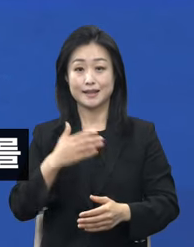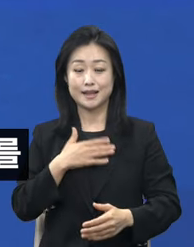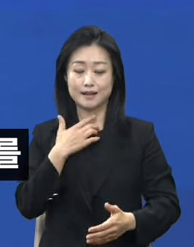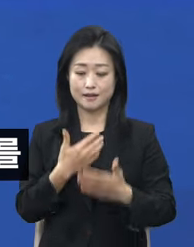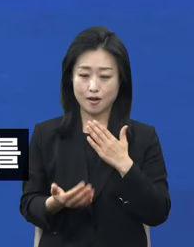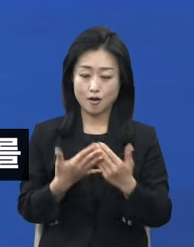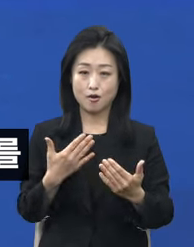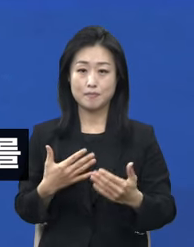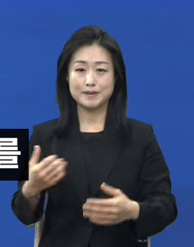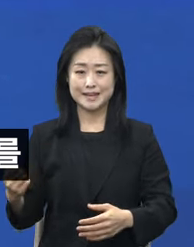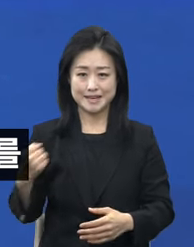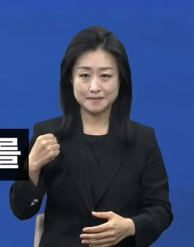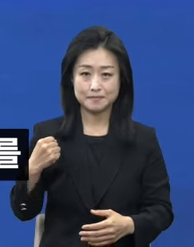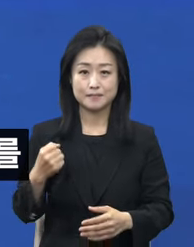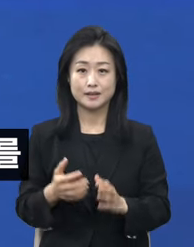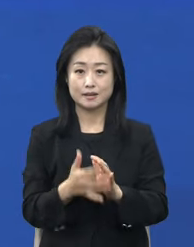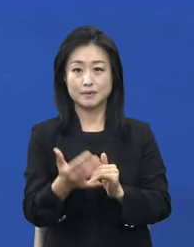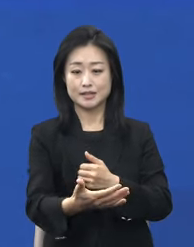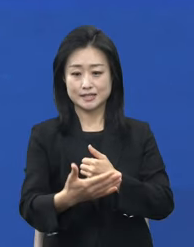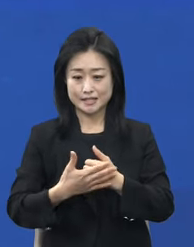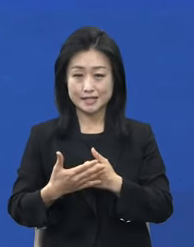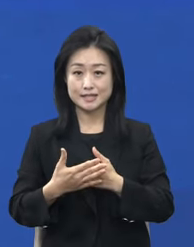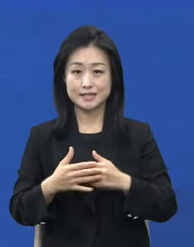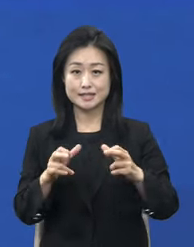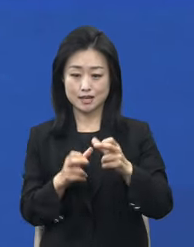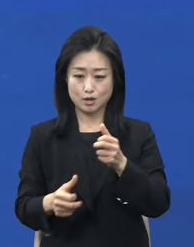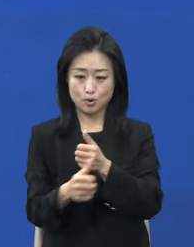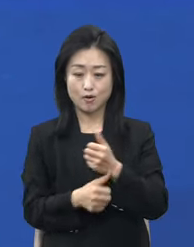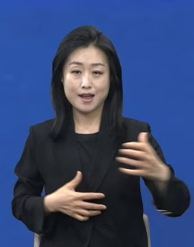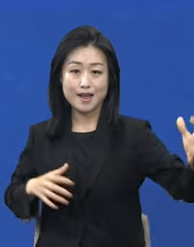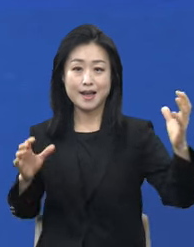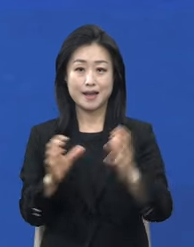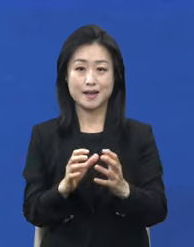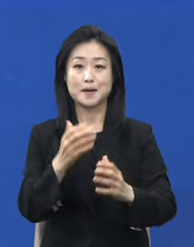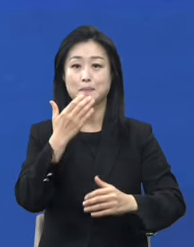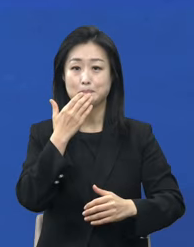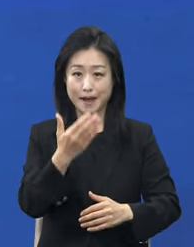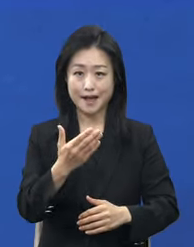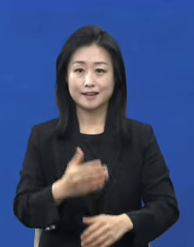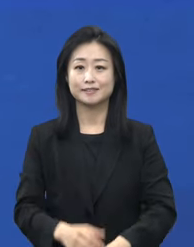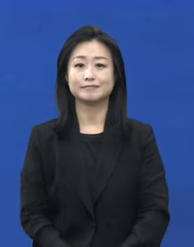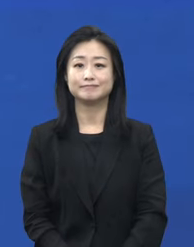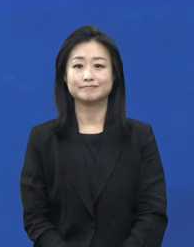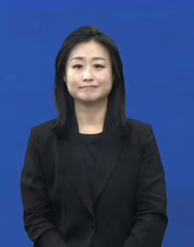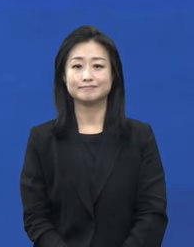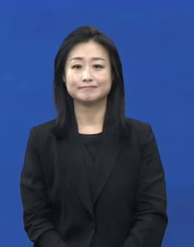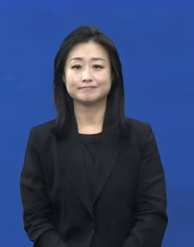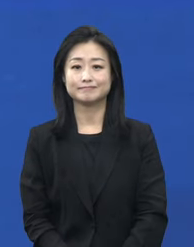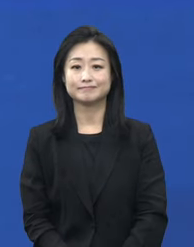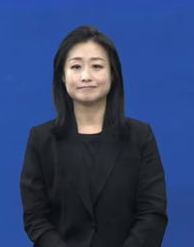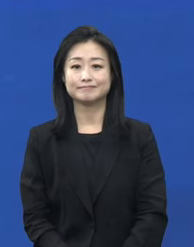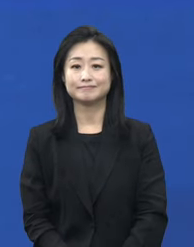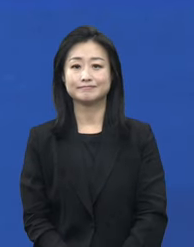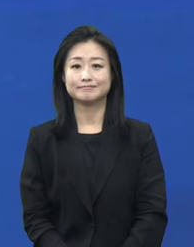경험과 역량, 시민들의 지지를 장애인위원회와 우리 당의 소중한 자산으로 만들겠습니다.